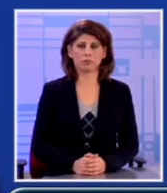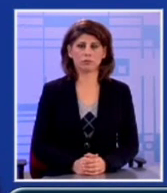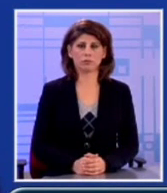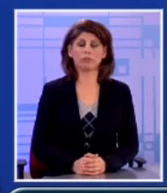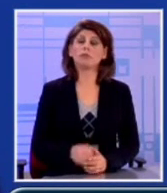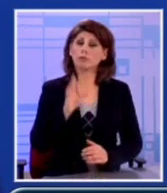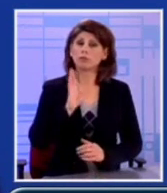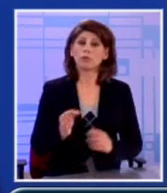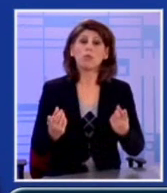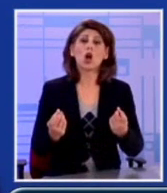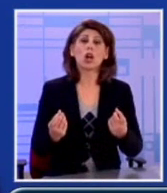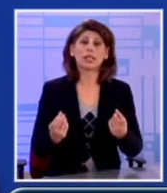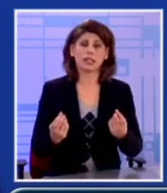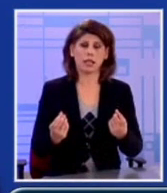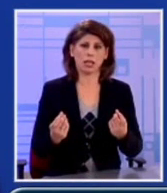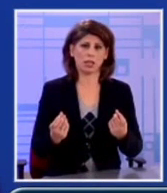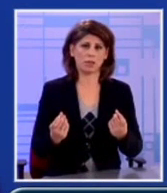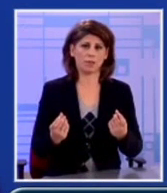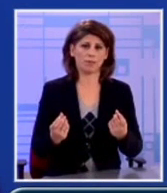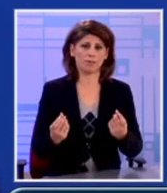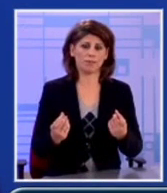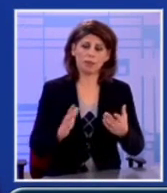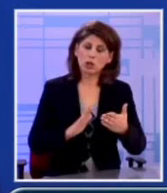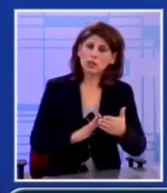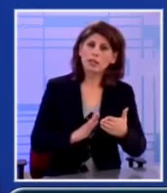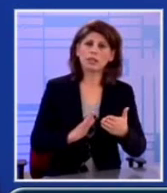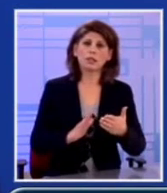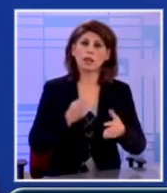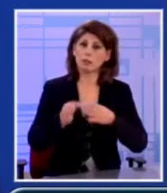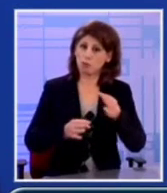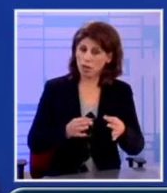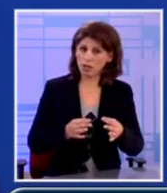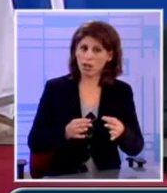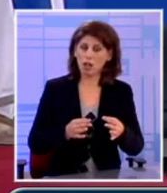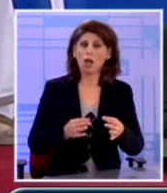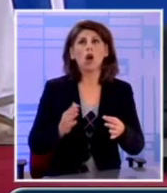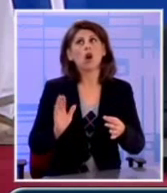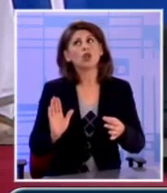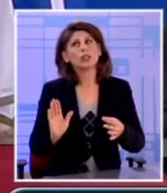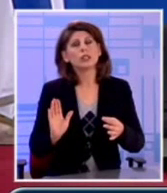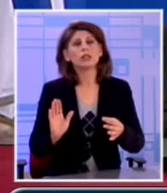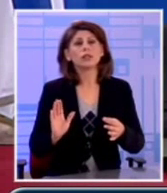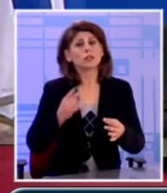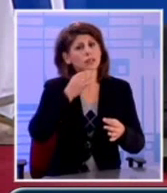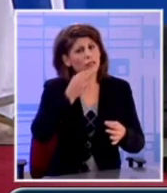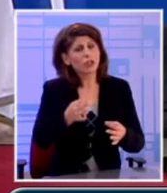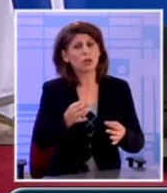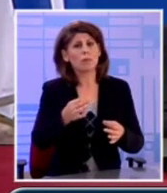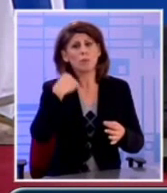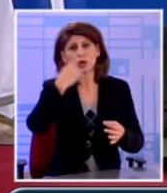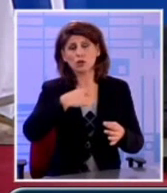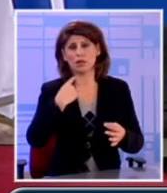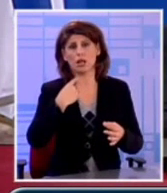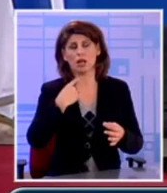είναι πράγματι προκλητικές κάποιες προσεγγίσεις και κάποιες τοποθετήσεις, ότι, και θα το πω